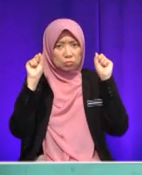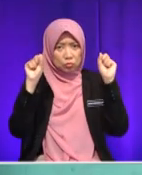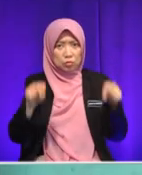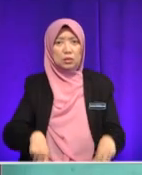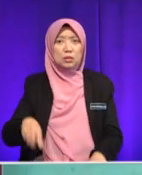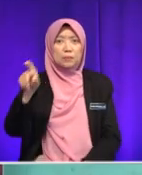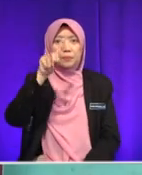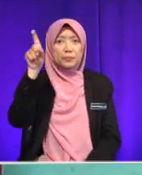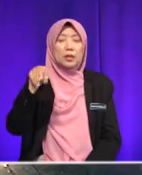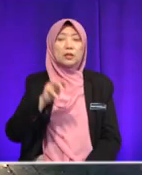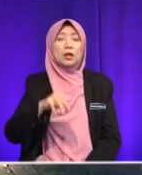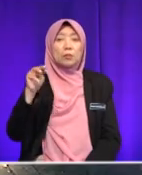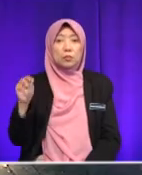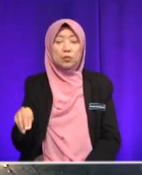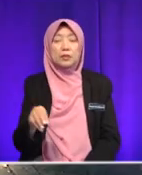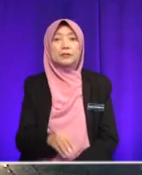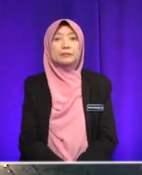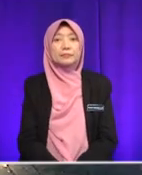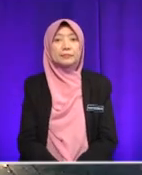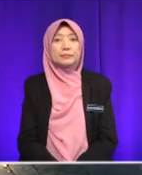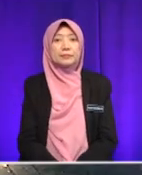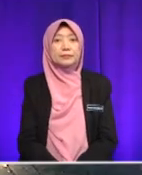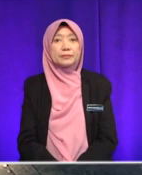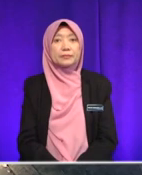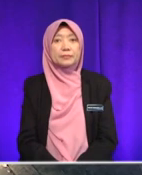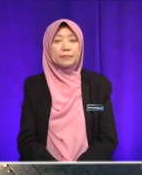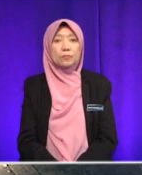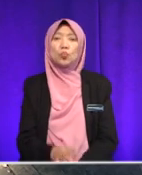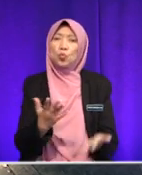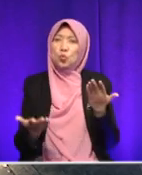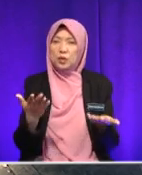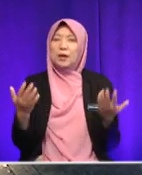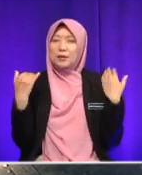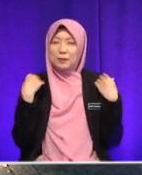yang boleh jawab? Tiada masalah. Mungkin ada yang dah lakukan ulang kaji terlebih dahulu